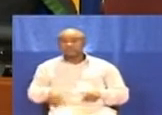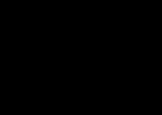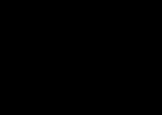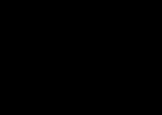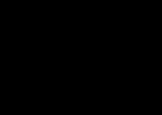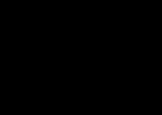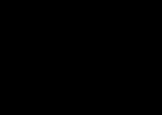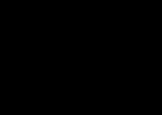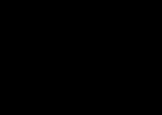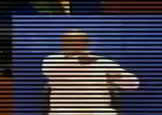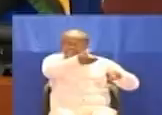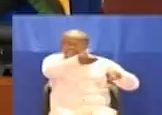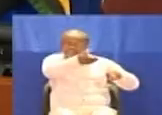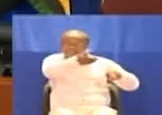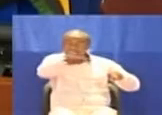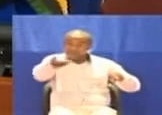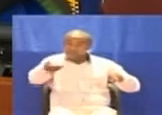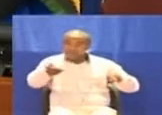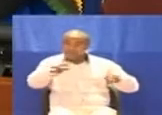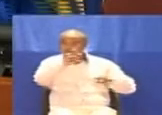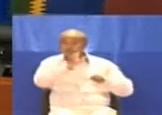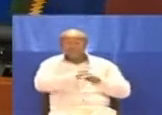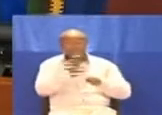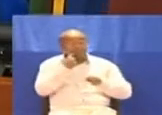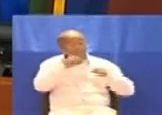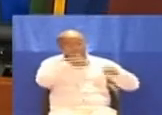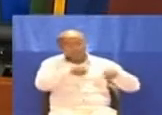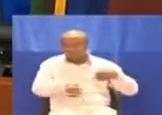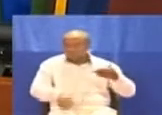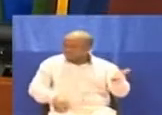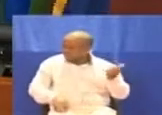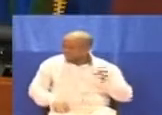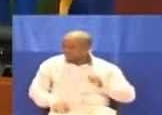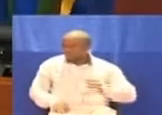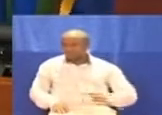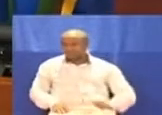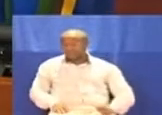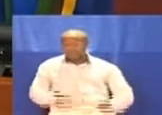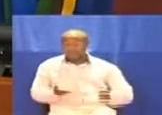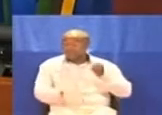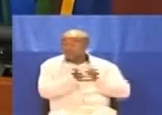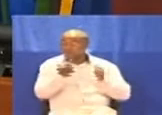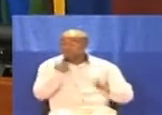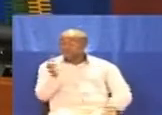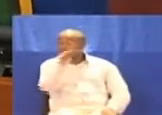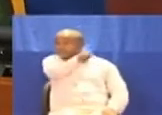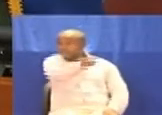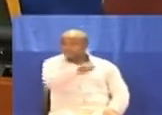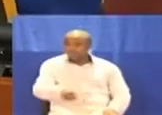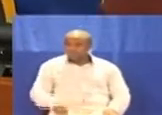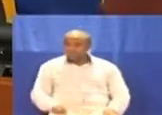kule vijijini ukiwakuta wale wenyewe wanakuambia, hapa bwana, ukituletea Magufuli tunadhani